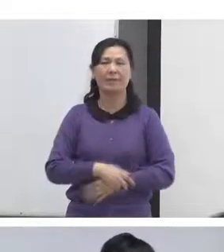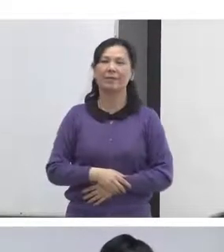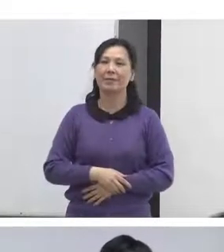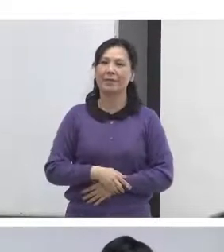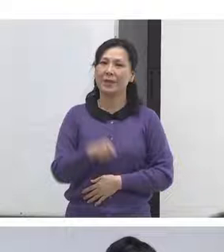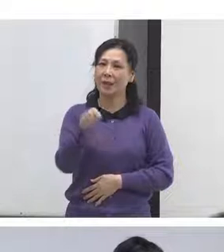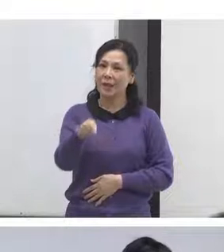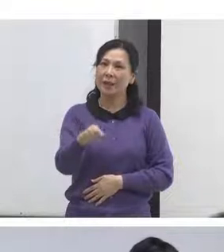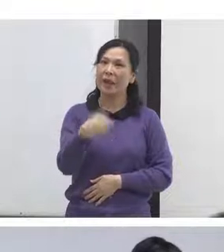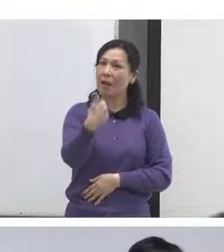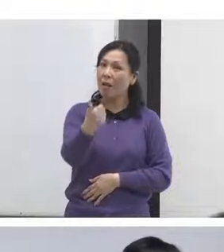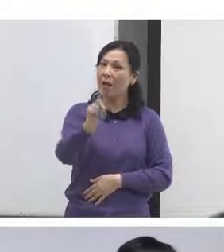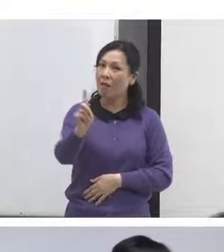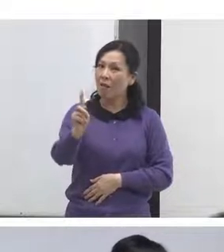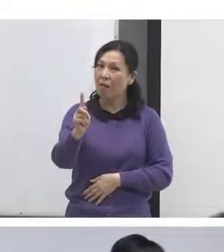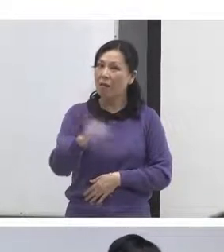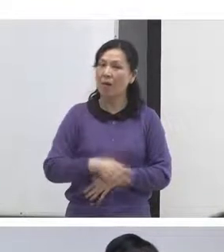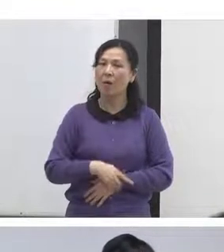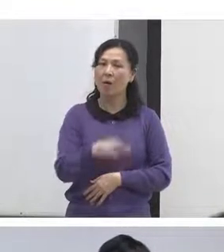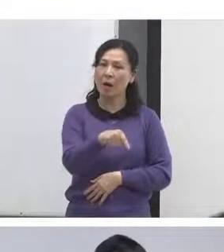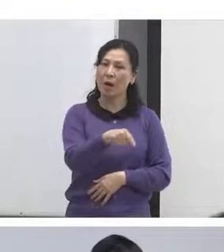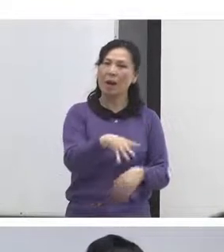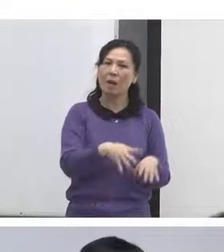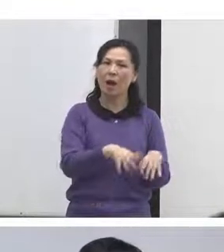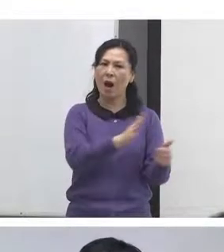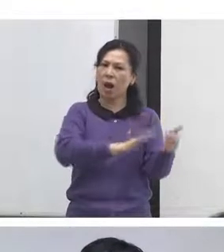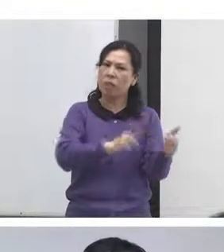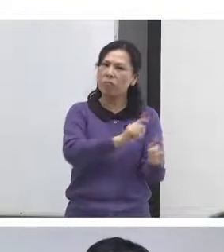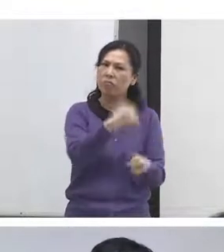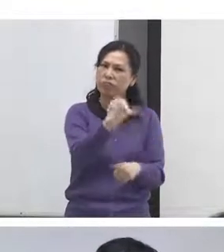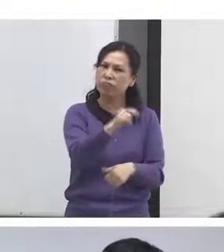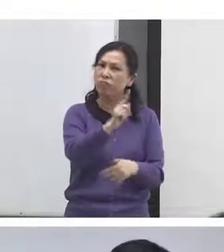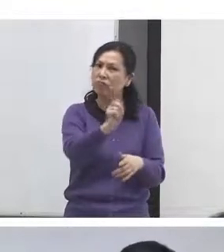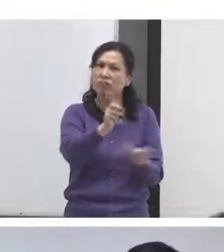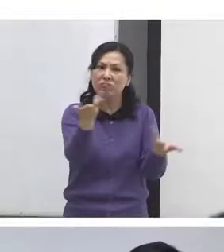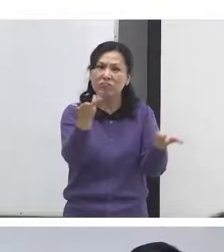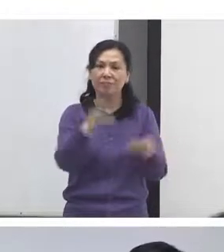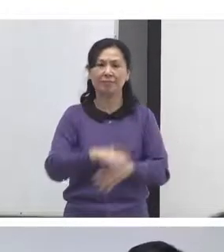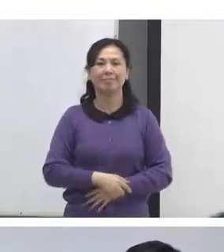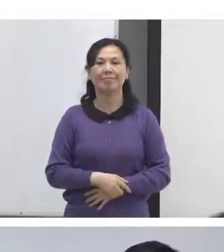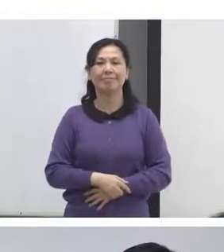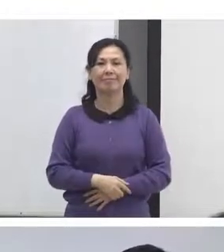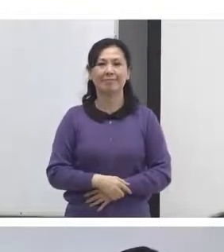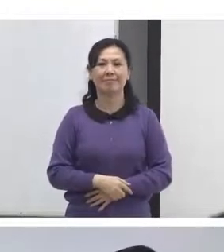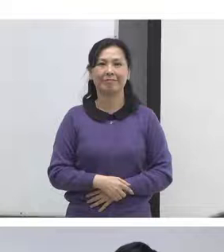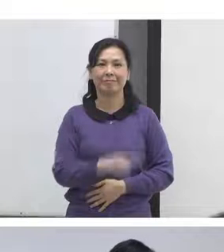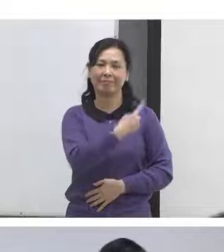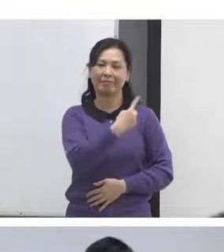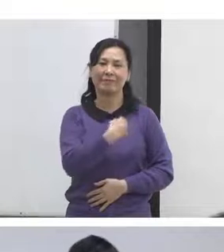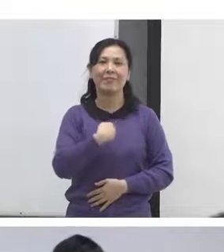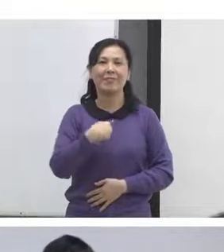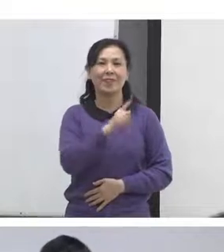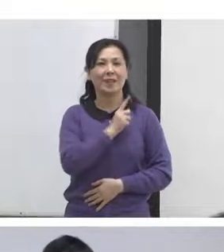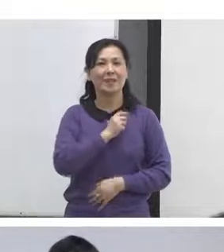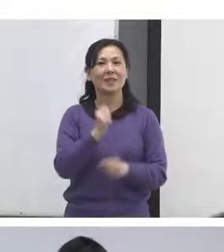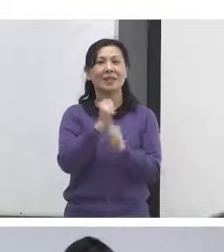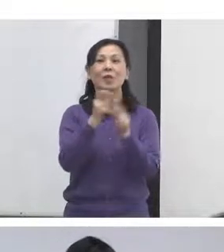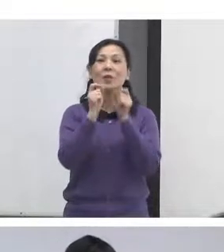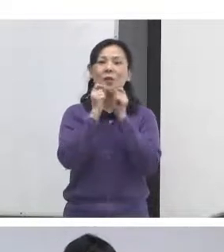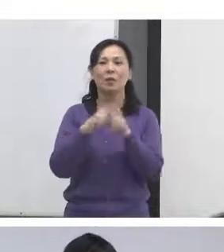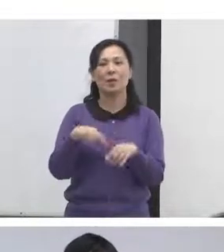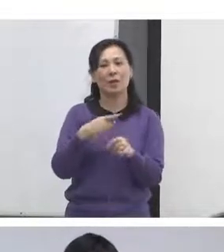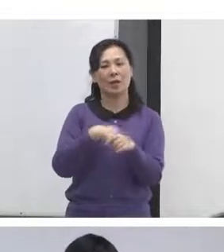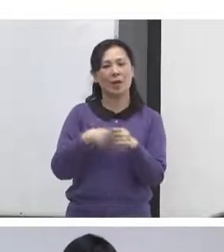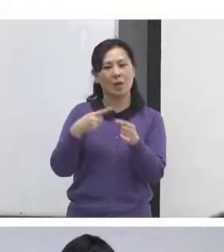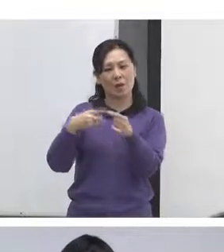来了什么样的好处，但是可能又有一些什么样的问题在里面。好，那这边有一个我的作品集，就是有一些我过去几年